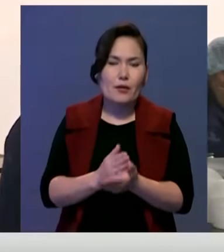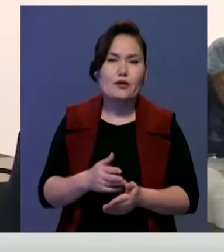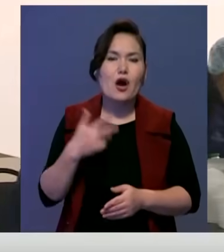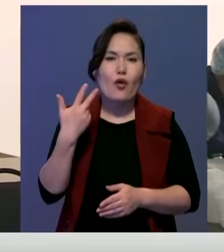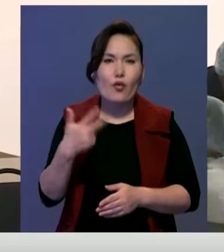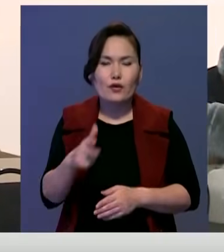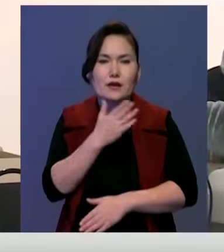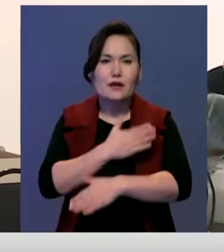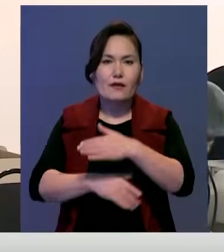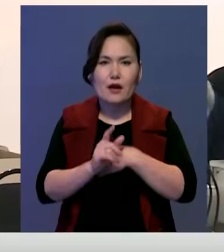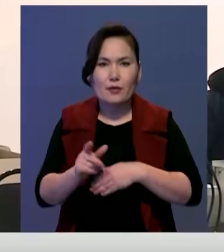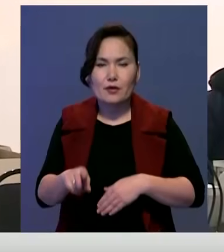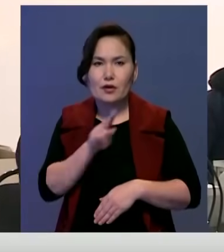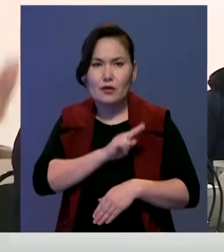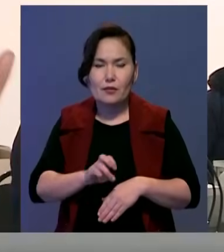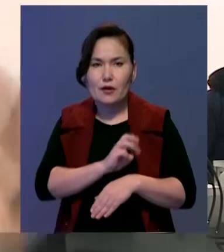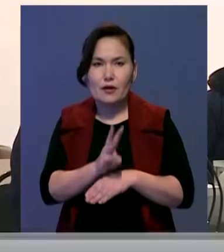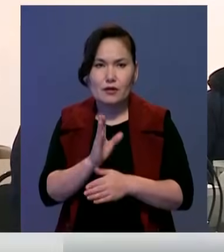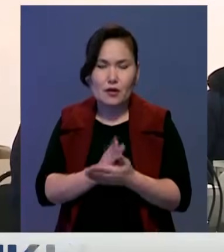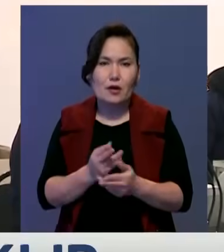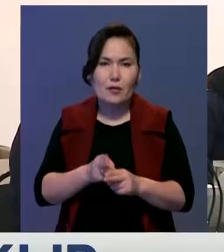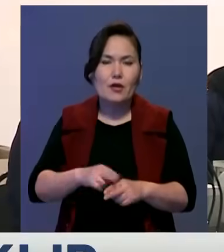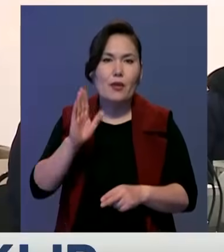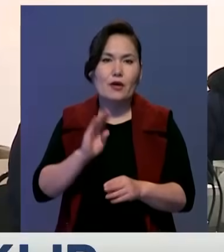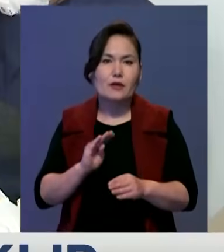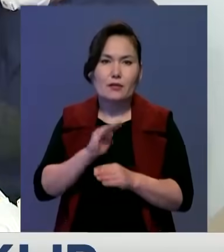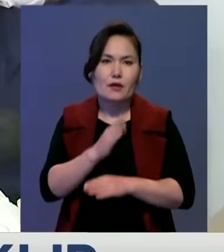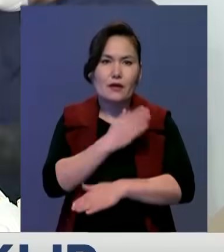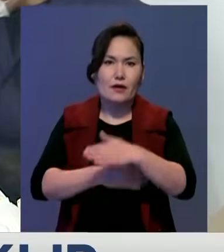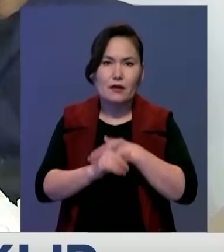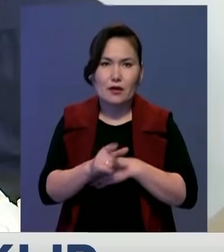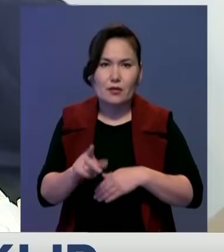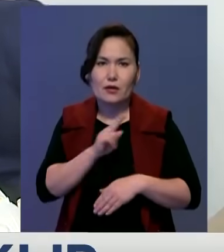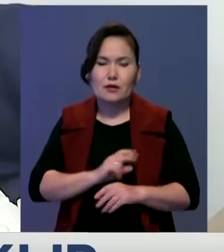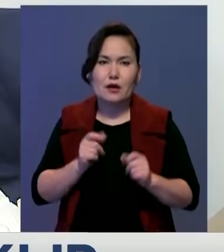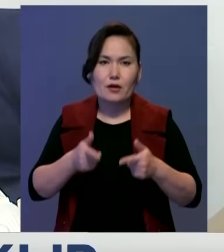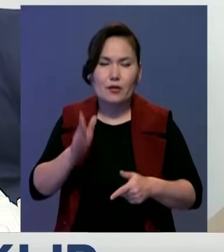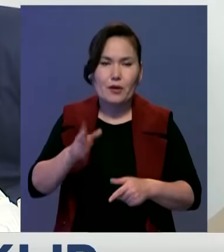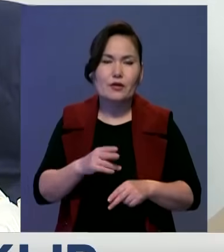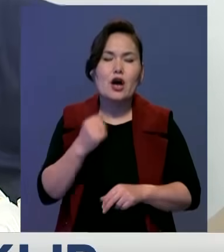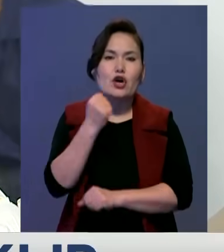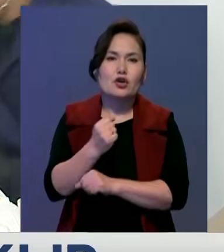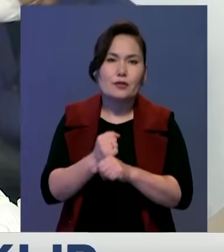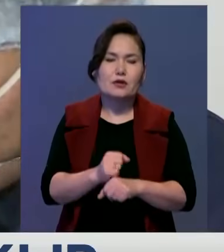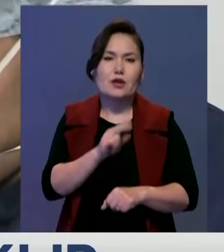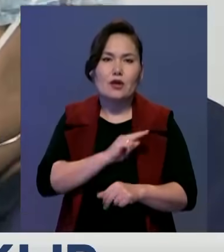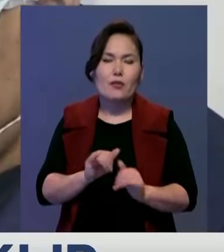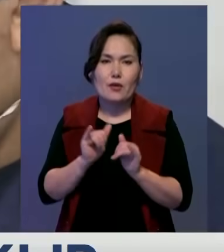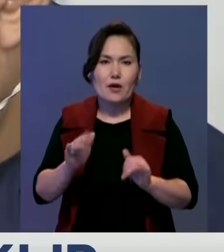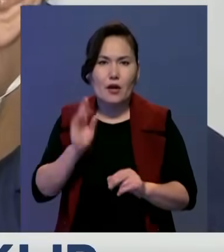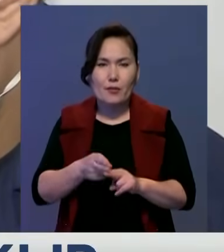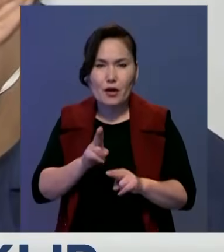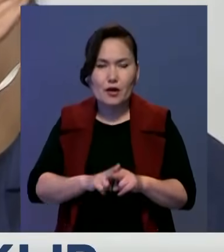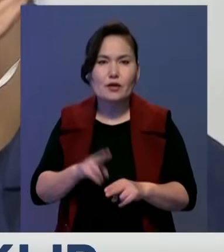адам жұмыс істеп жатыр. Алдағы уақытта қызметкерлер саны 100-ге дейін жетеді. Егер жұмысшылар саны артатын болса, кәсіпорын басшылығы оларды